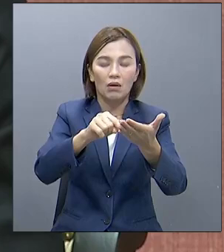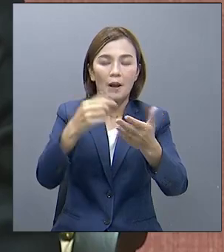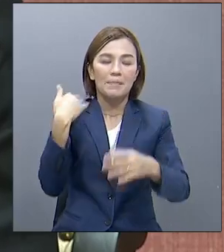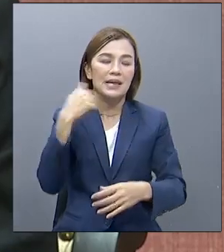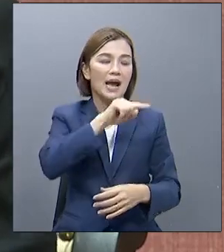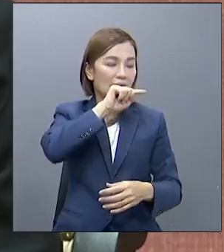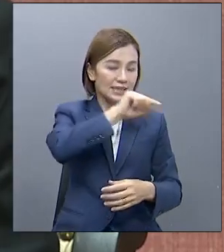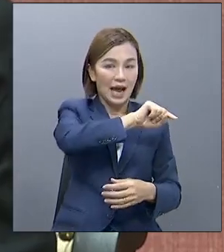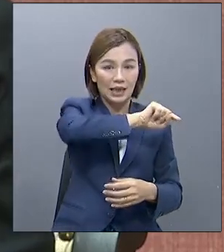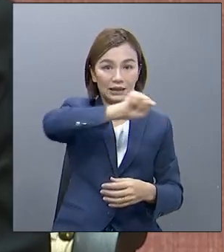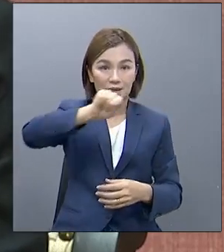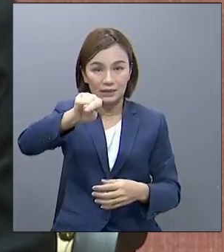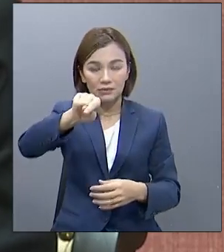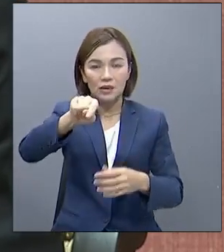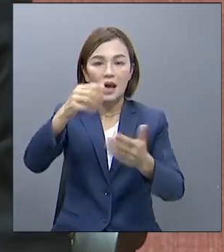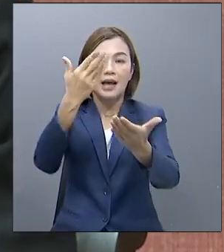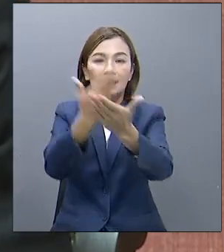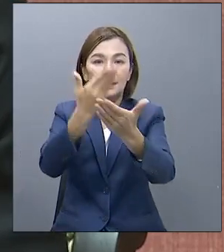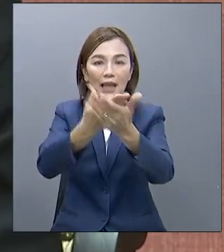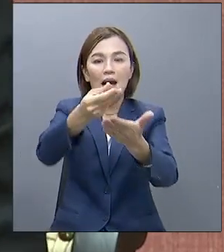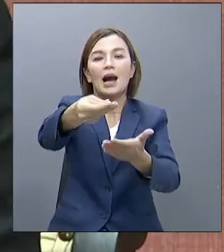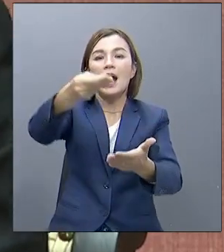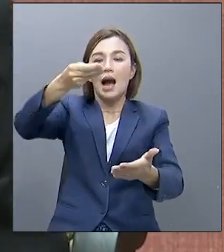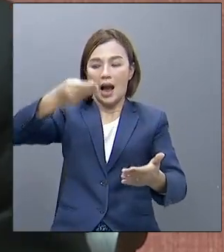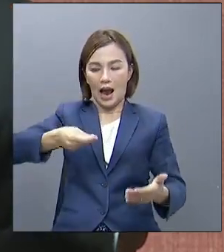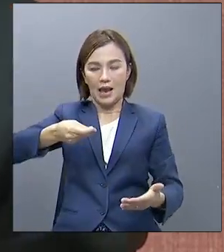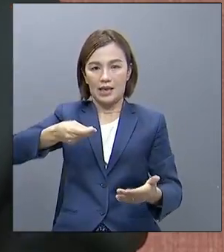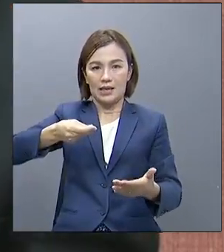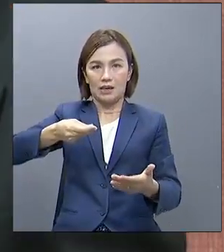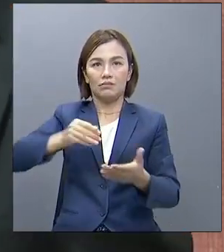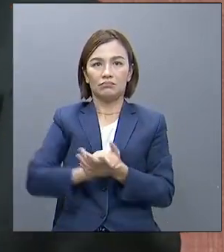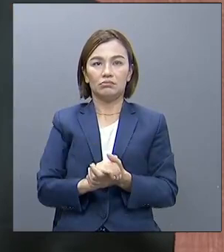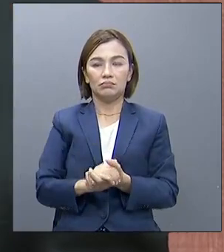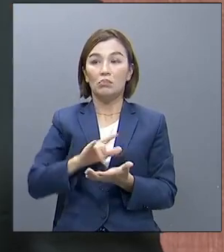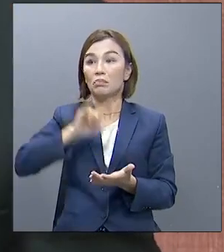ายการบินแล้วเขาพร้อมที่ยืนคืนค่าตั๋วเครื่องบินให้แรงงานที่ไม่ได้บิน